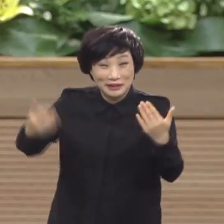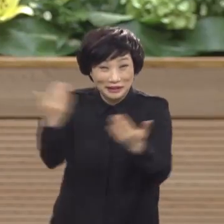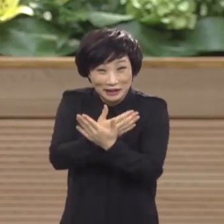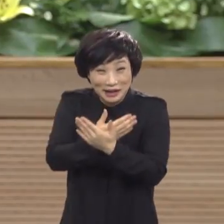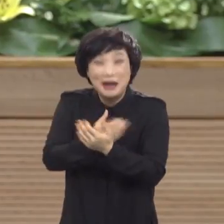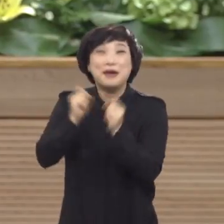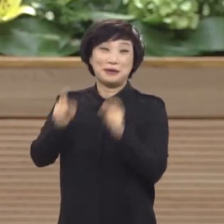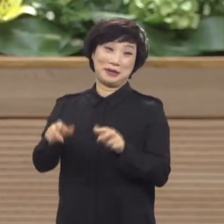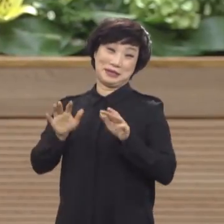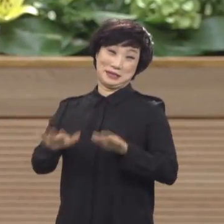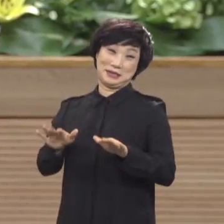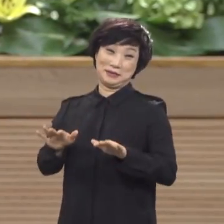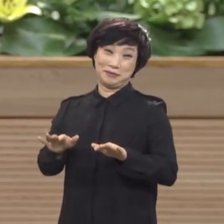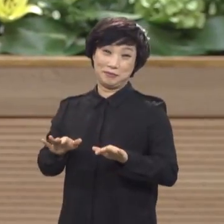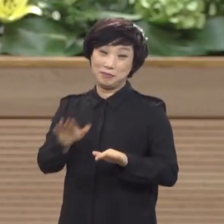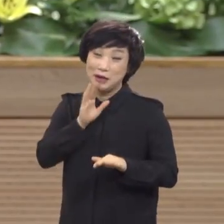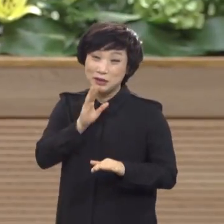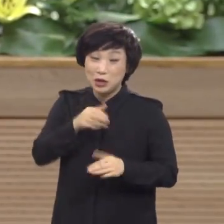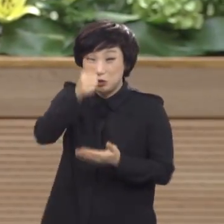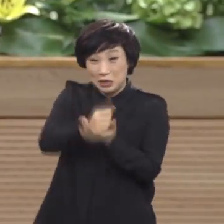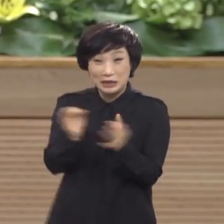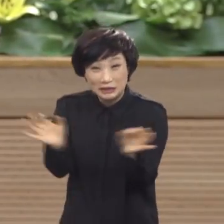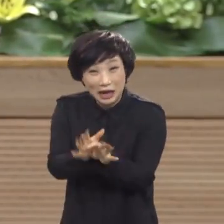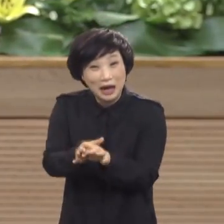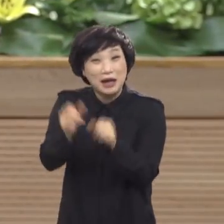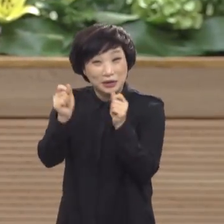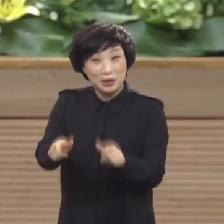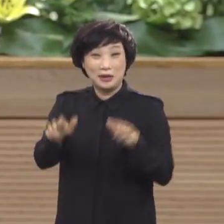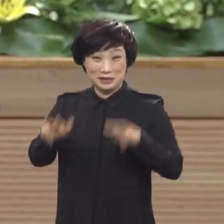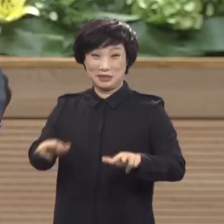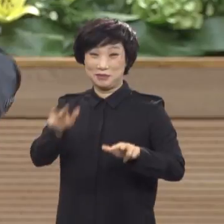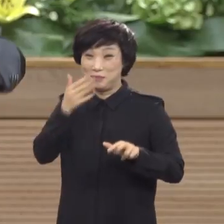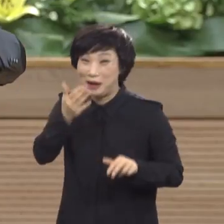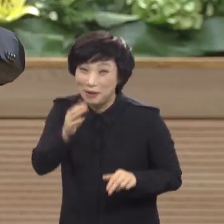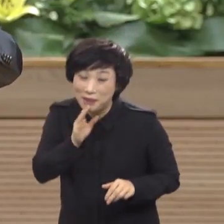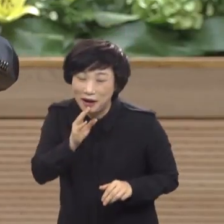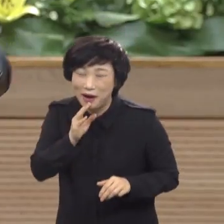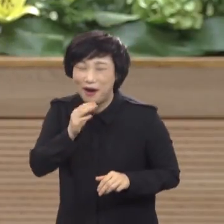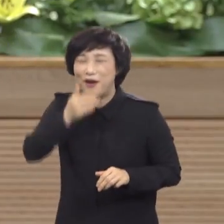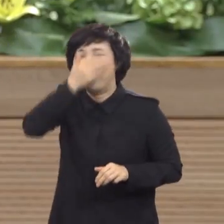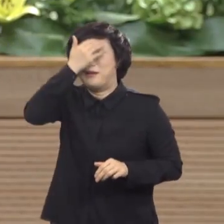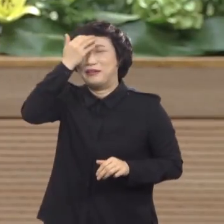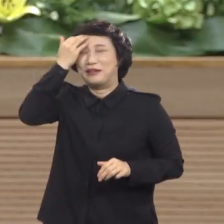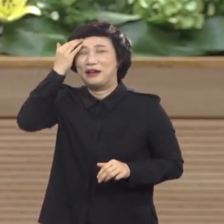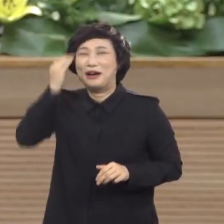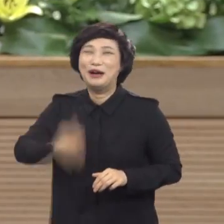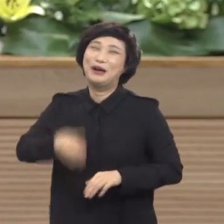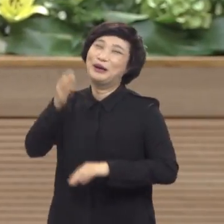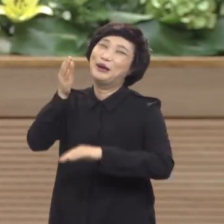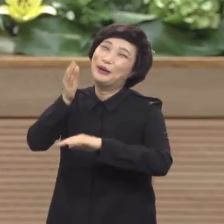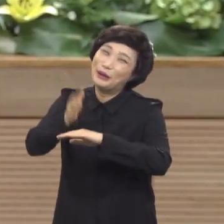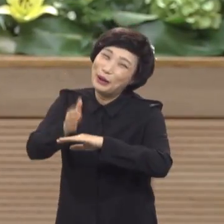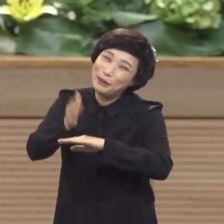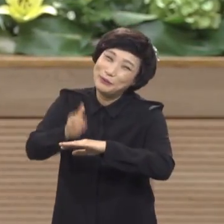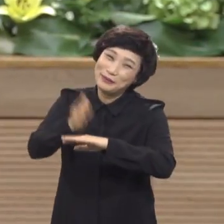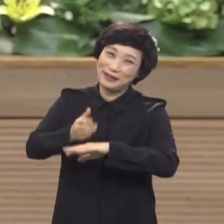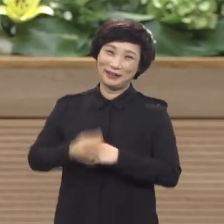기회가 있고 죄를 무효시킬 기회가 있으니 얼마나 우리가 감사하냐 그